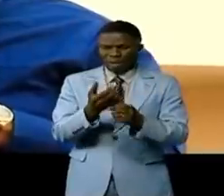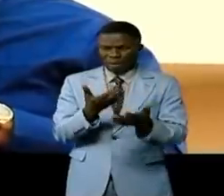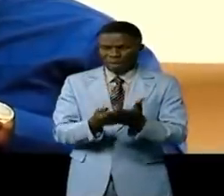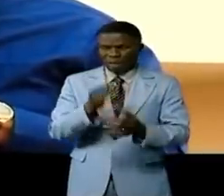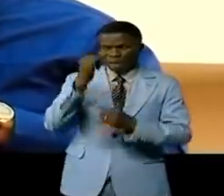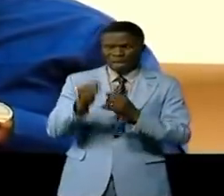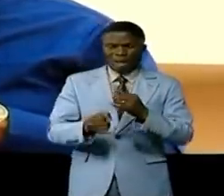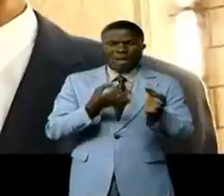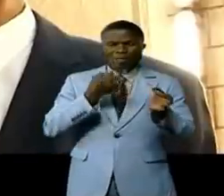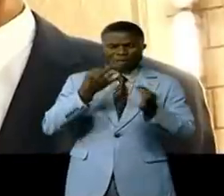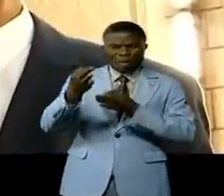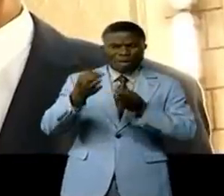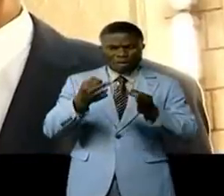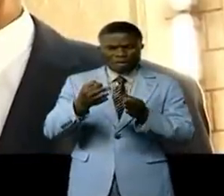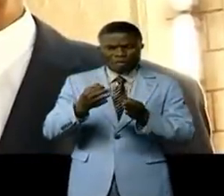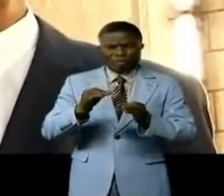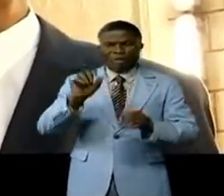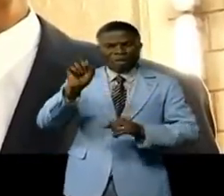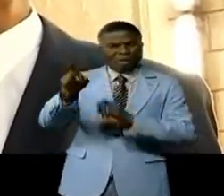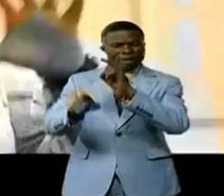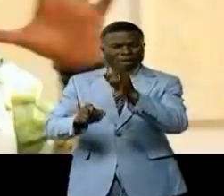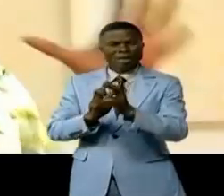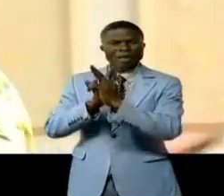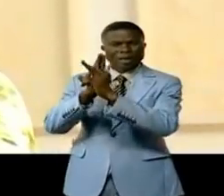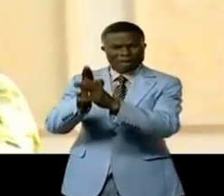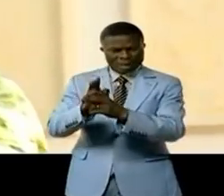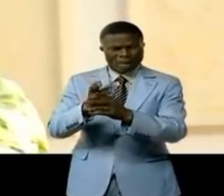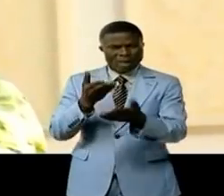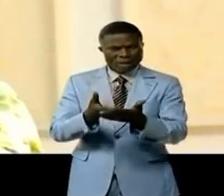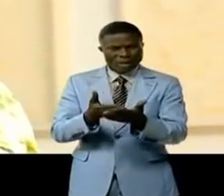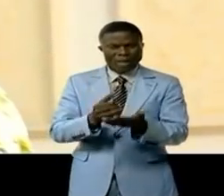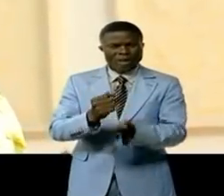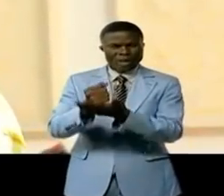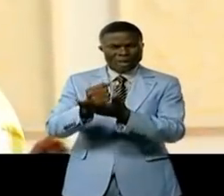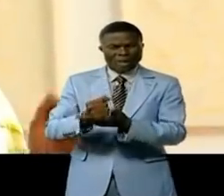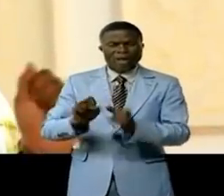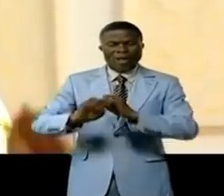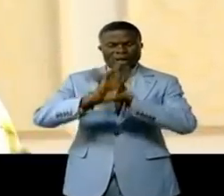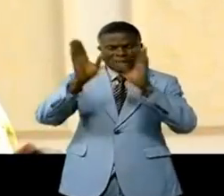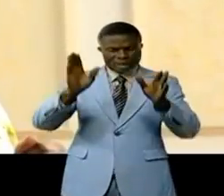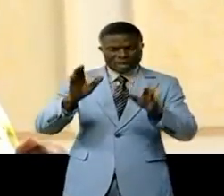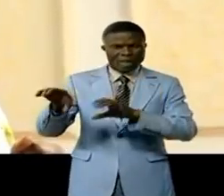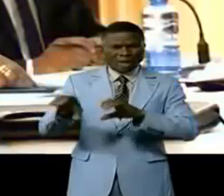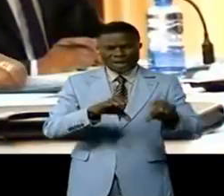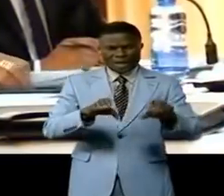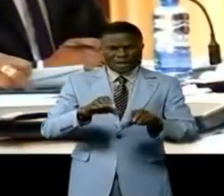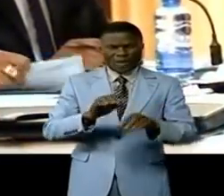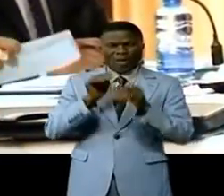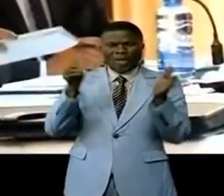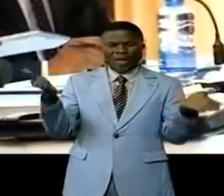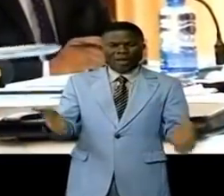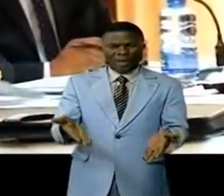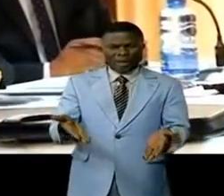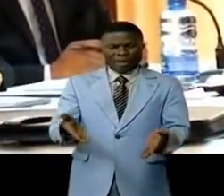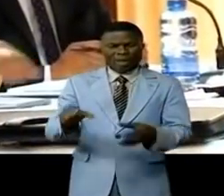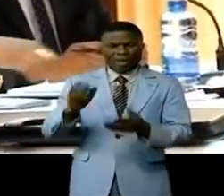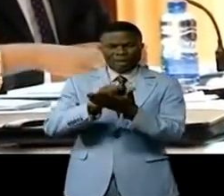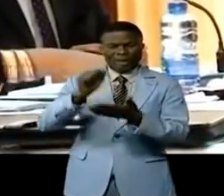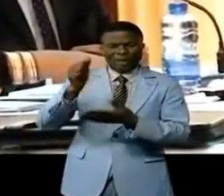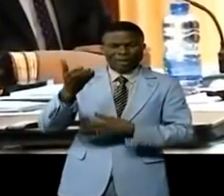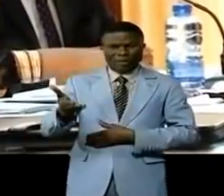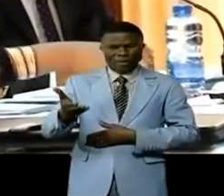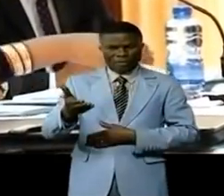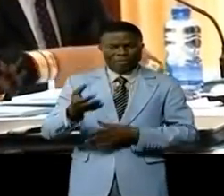des exposés, les jeux des questions-réponses s'en est suivi pour permettre d'éclairer la lanterne des participants à ces séminaires. On